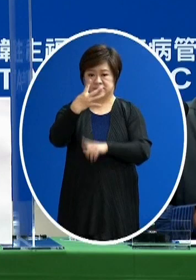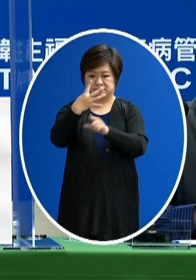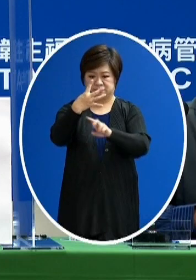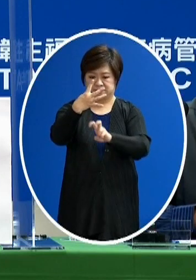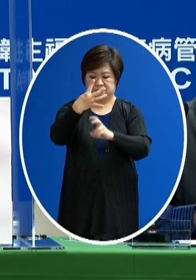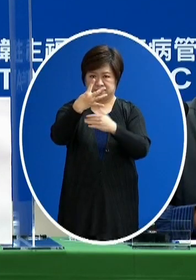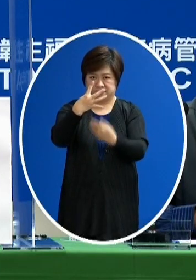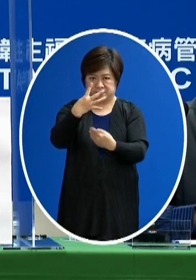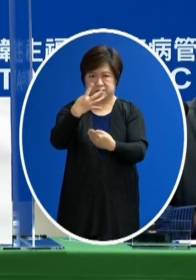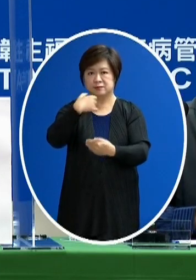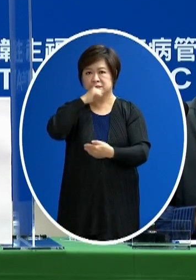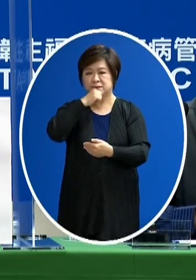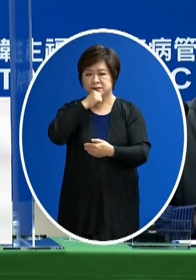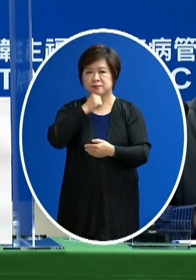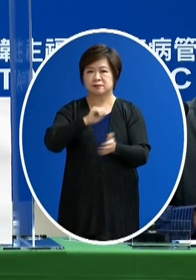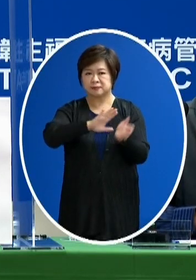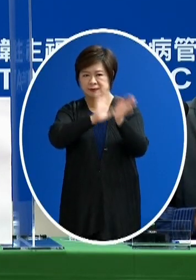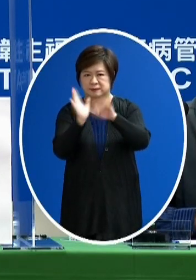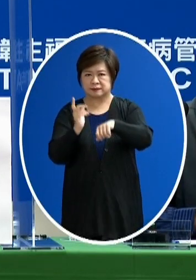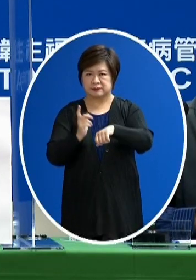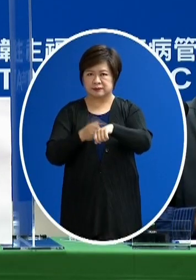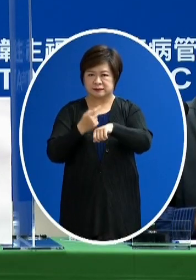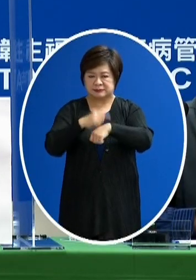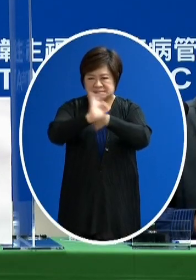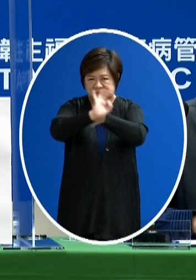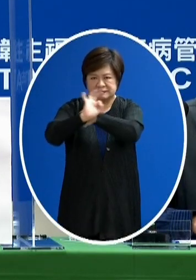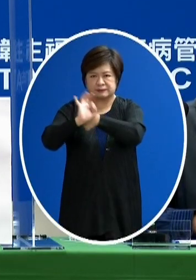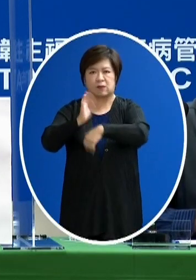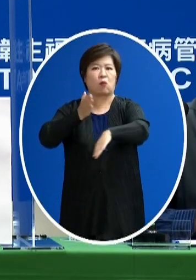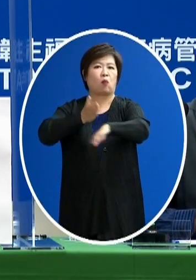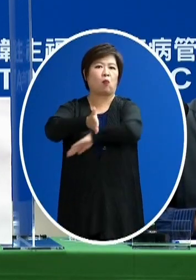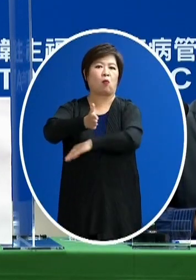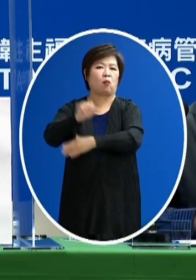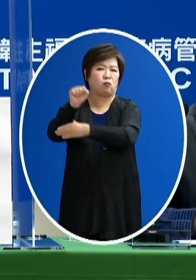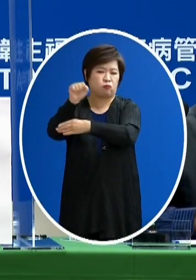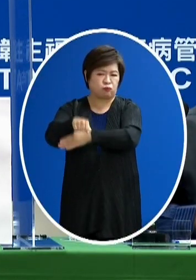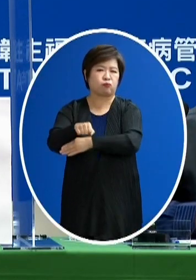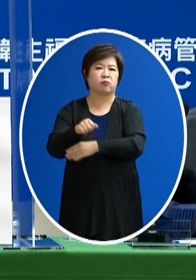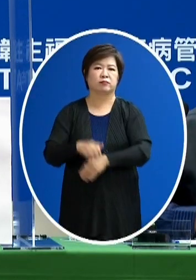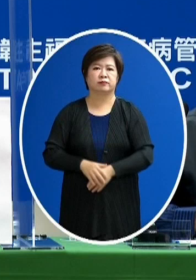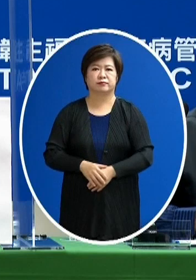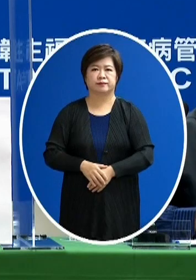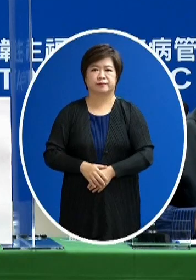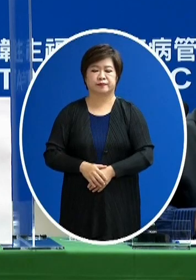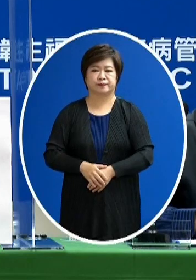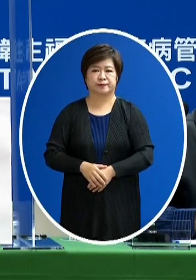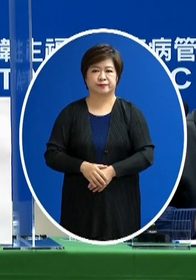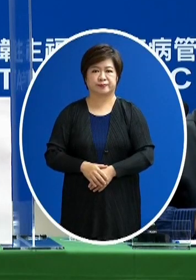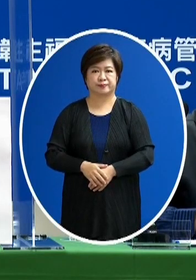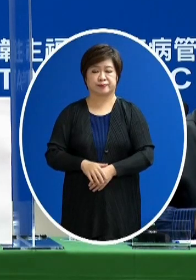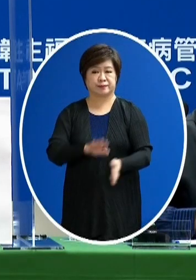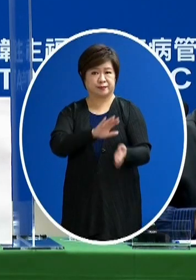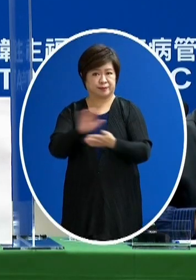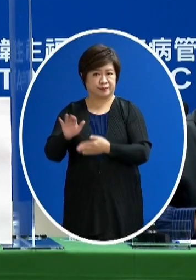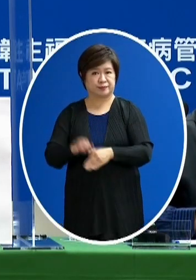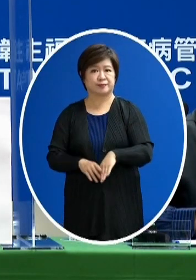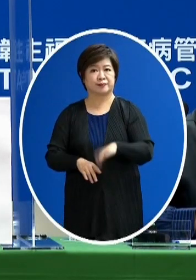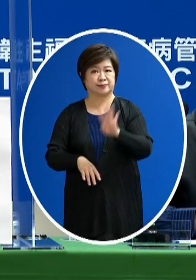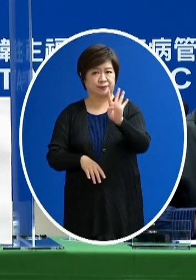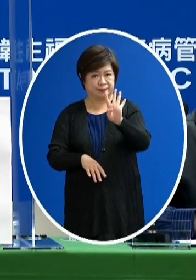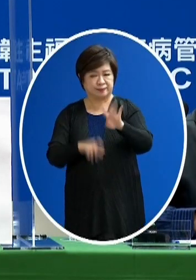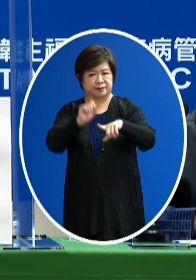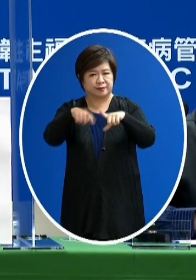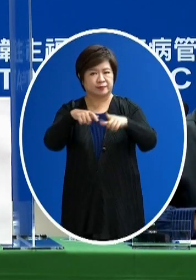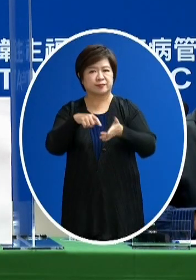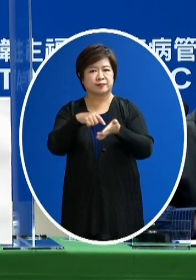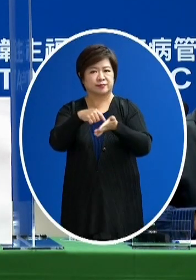询答，或是你知道不敢说，你要不要下台负责呢？ 这有两种情况，一种是薛市长被陈部